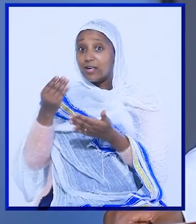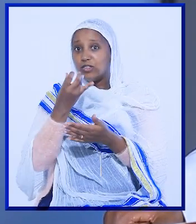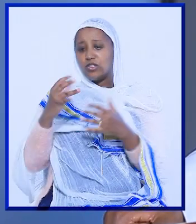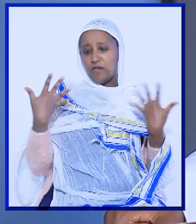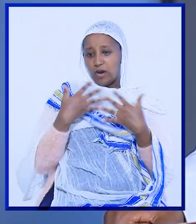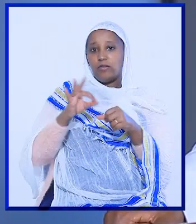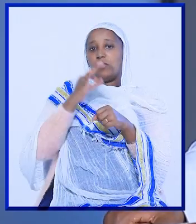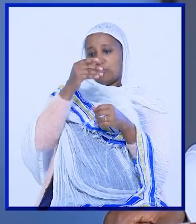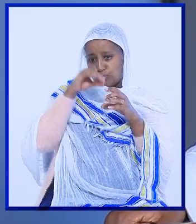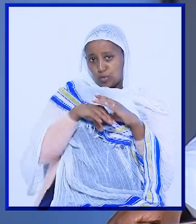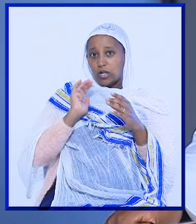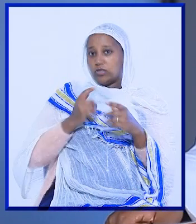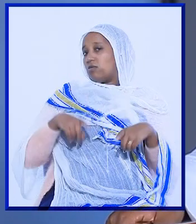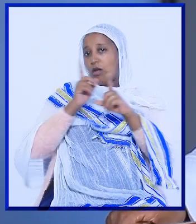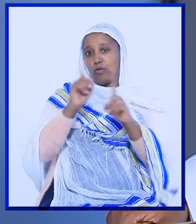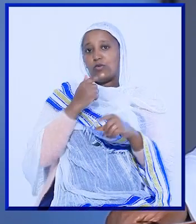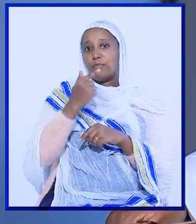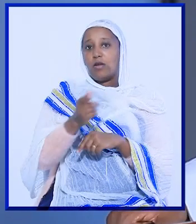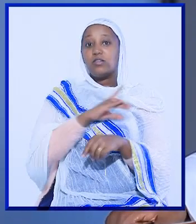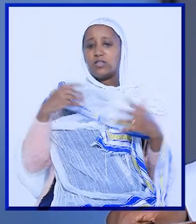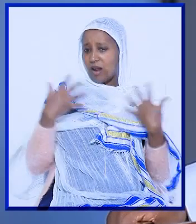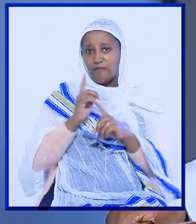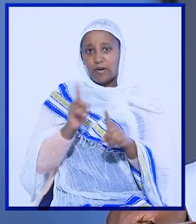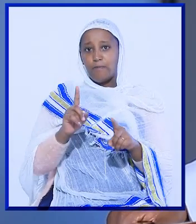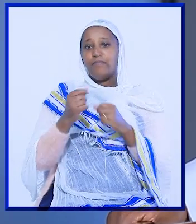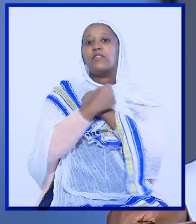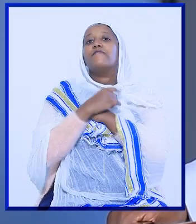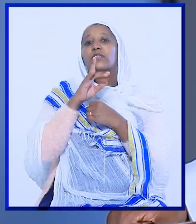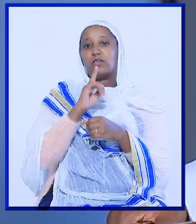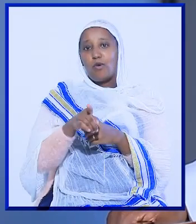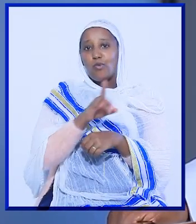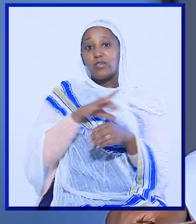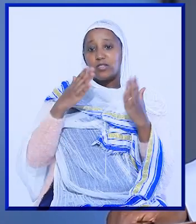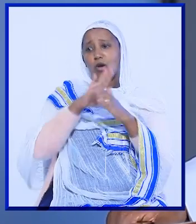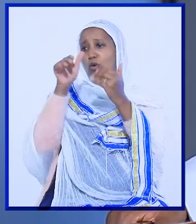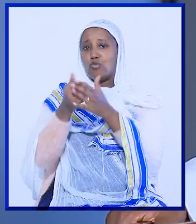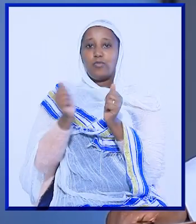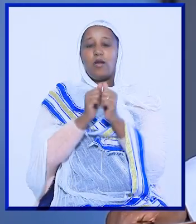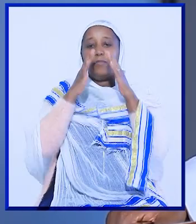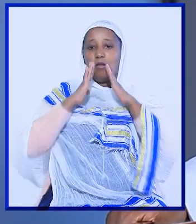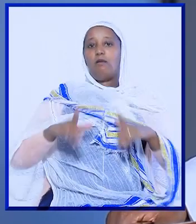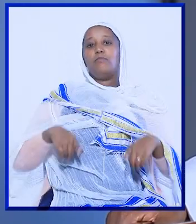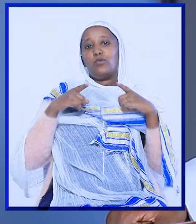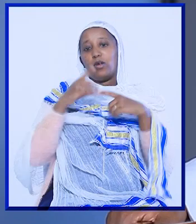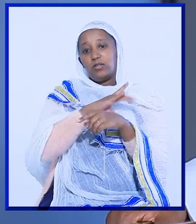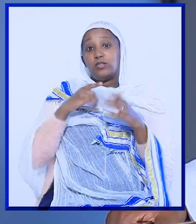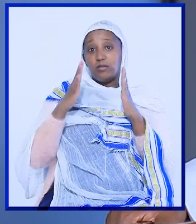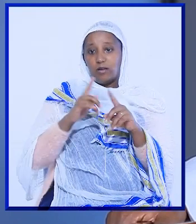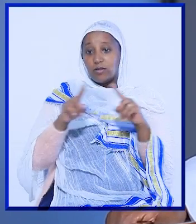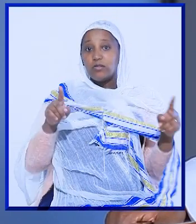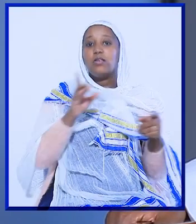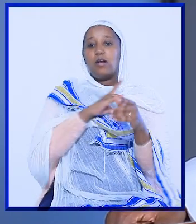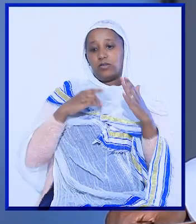መንፈስ አደለን እንጂ የፍርሃትን መንፈስ በውስጣችን አላኖረም ነው የሚለው። ክርስቲያን ፈሪ አይደለም፣ ክርስቲያን ፍቅር ነው። ክርስቲያን ከሁሉ ጋር